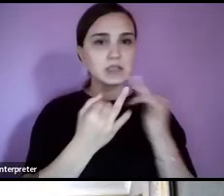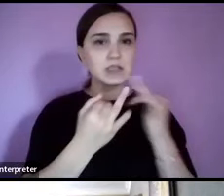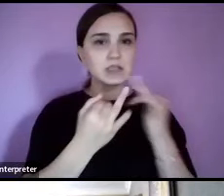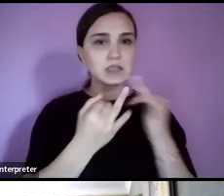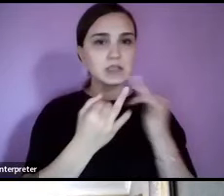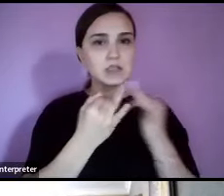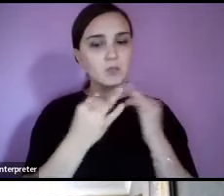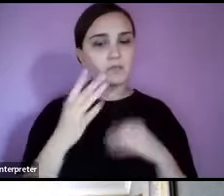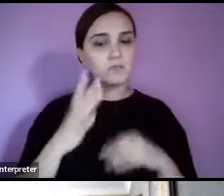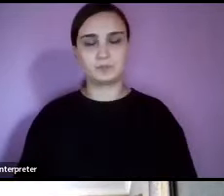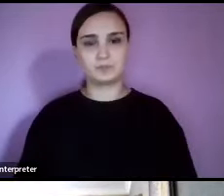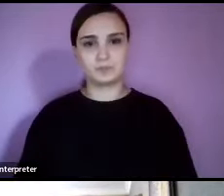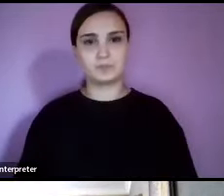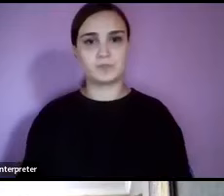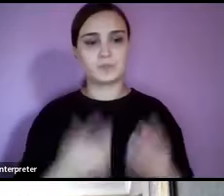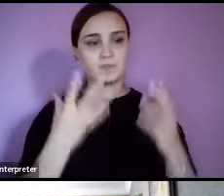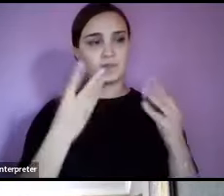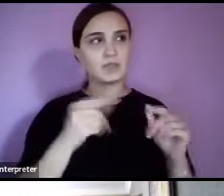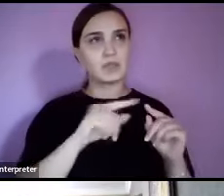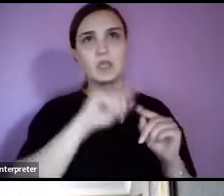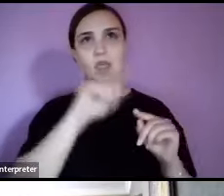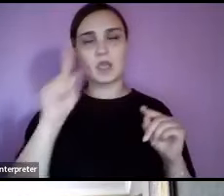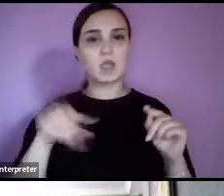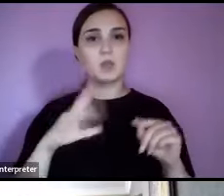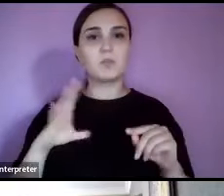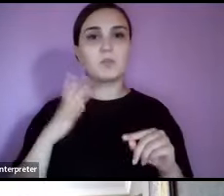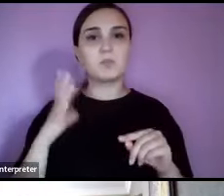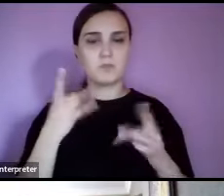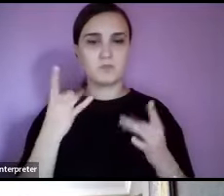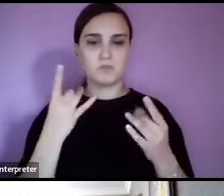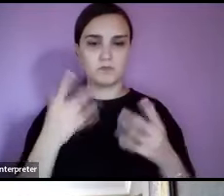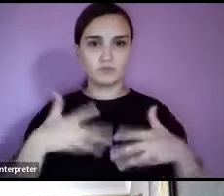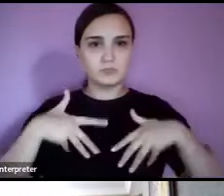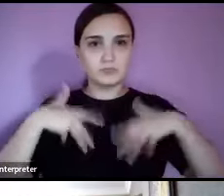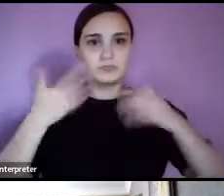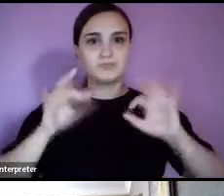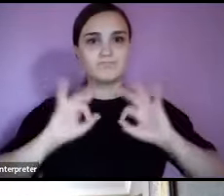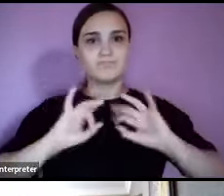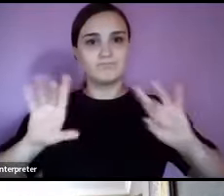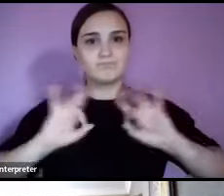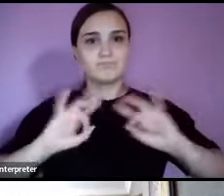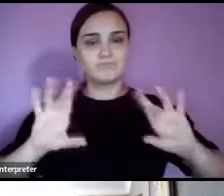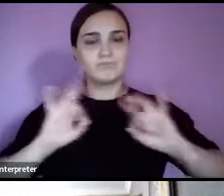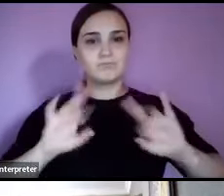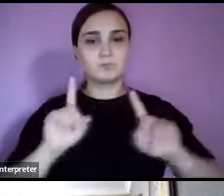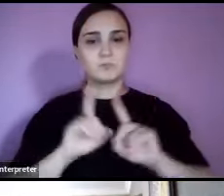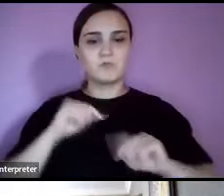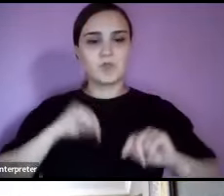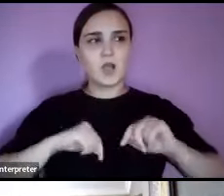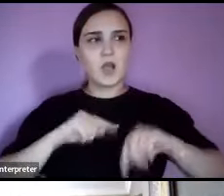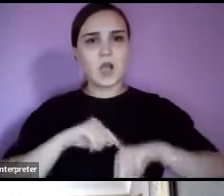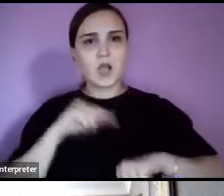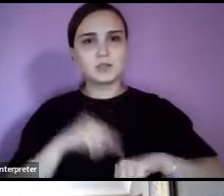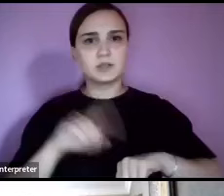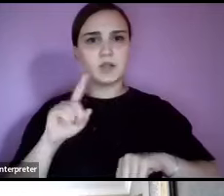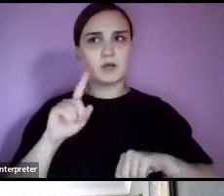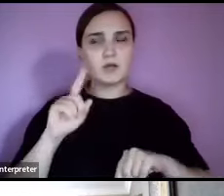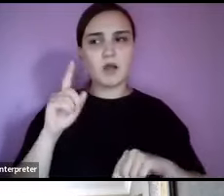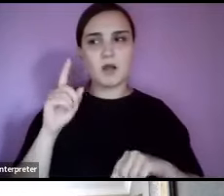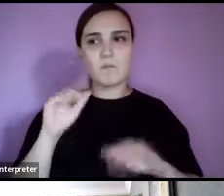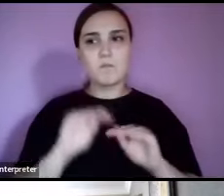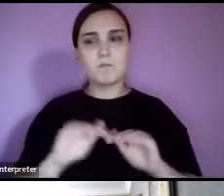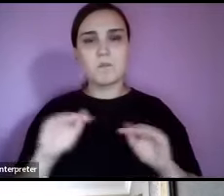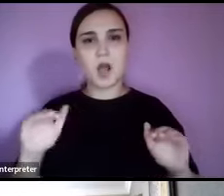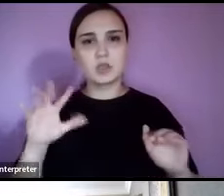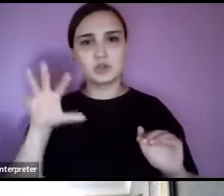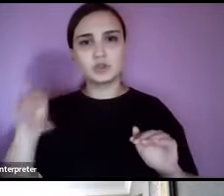კარგი შესაძლებლობაა ბავშვისთვის, რომ ეს მთელი განცდები, შთაბეჭდილებები, რაც მიიღო ბაღის თუ სკოლის გარემოში,